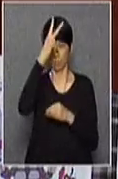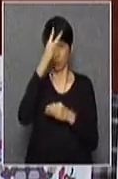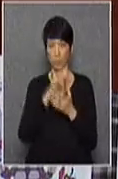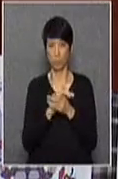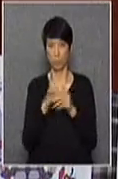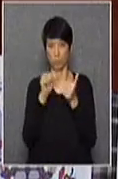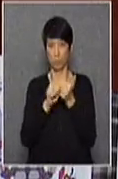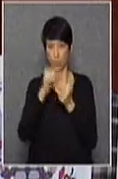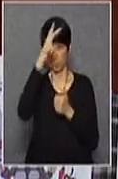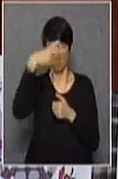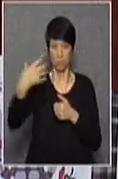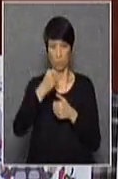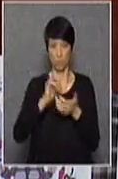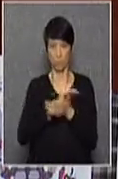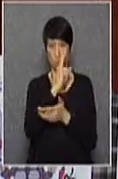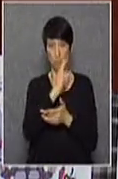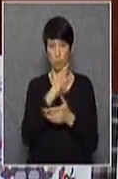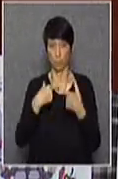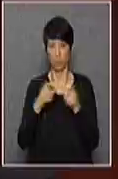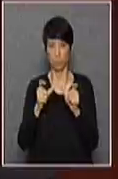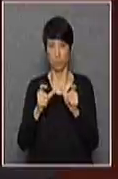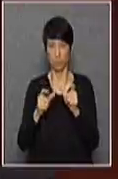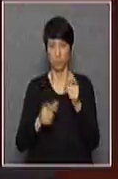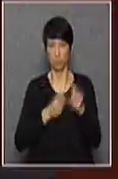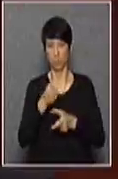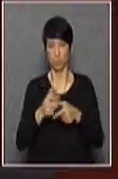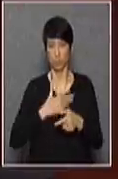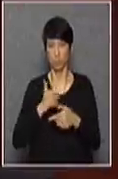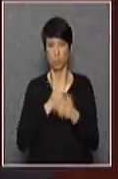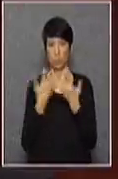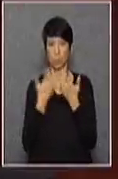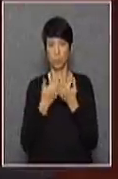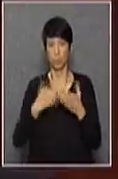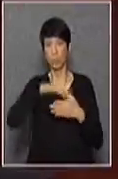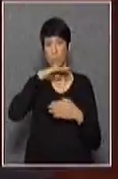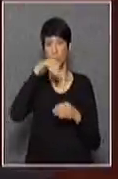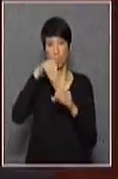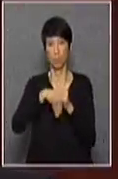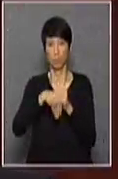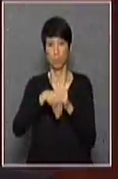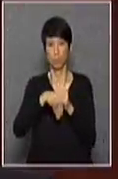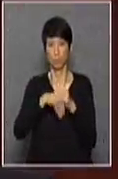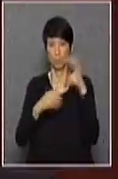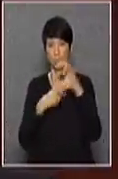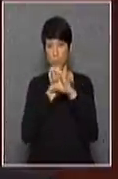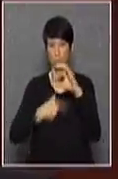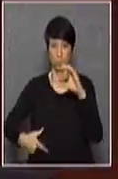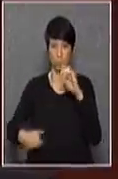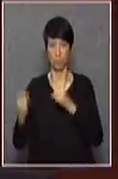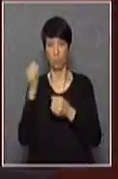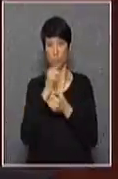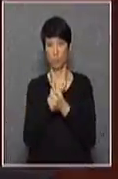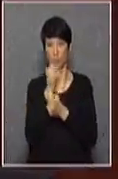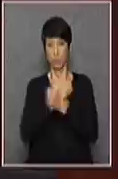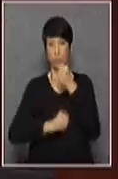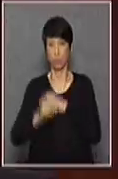局長的全年薪酬預算開支。 現在我提出的待決議題是陳志全議員動議的修正案予